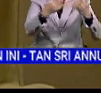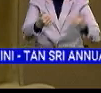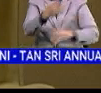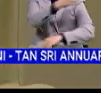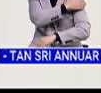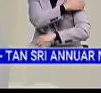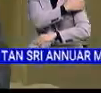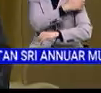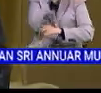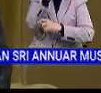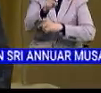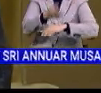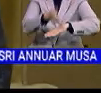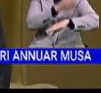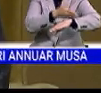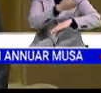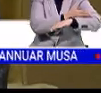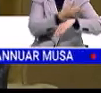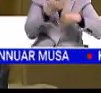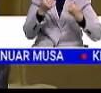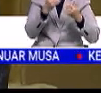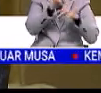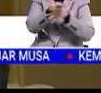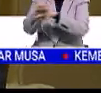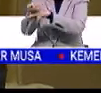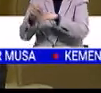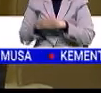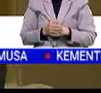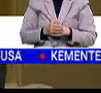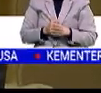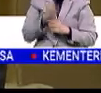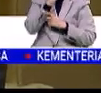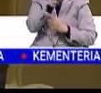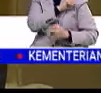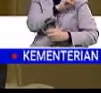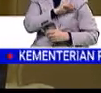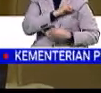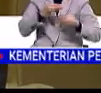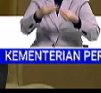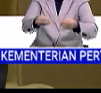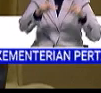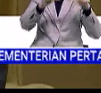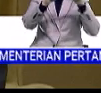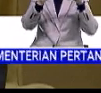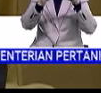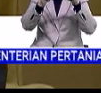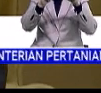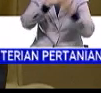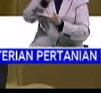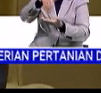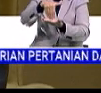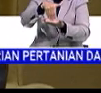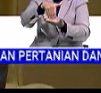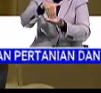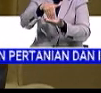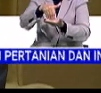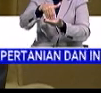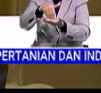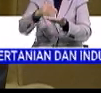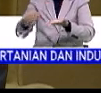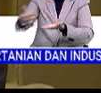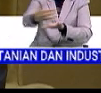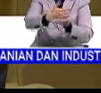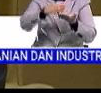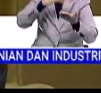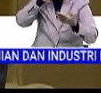akan tingkatkan. Di peringkat kementerian, memang kita bagi lesen kepada pusat-pusat dan pengumpulan ini. Tapi